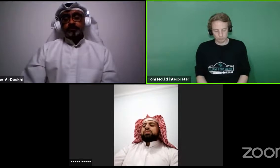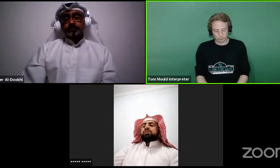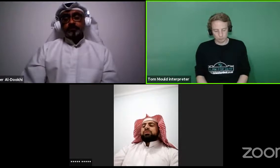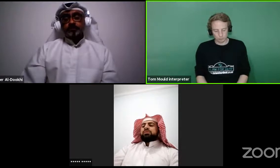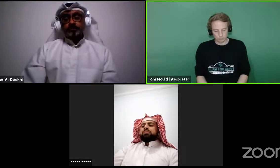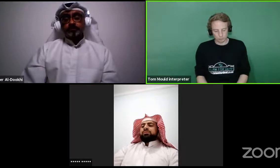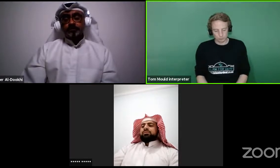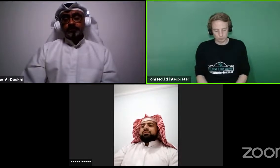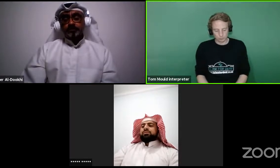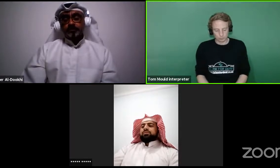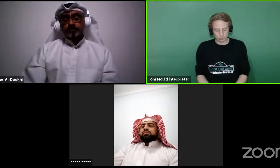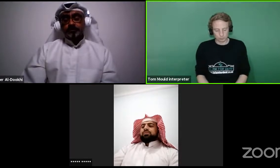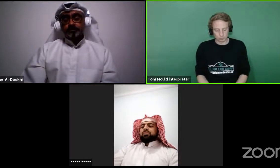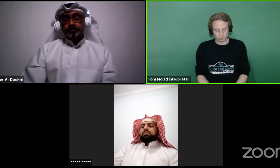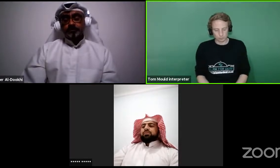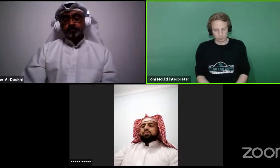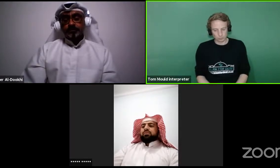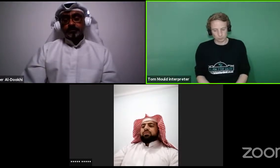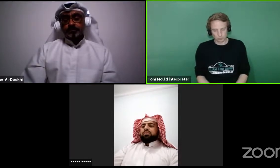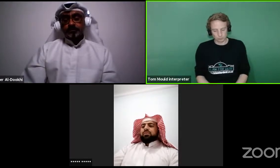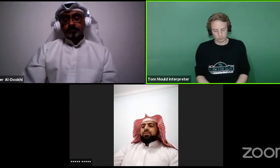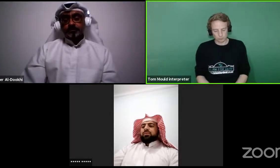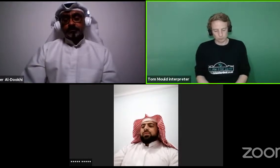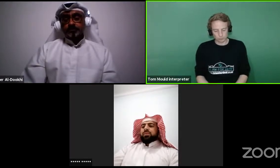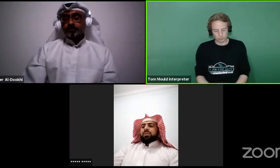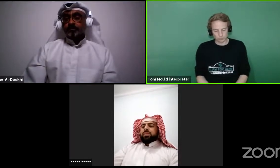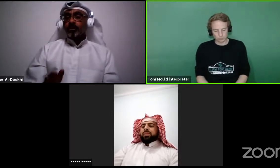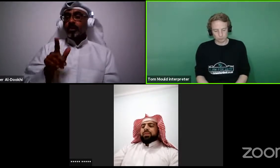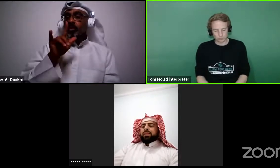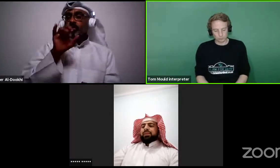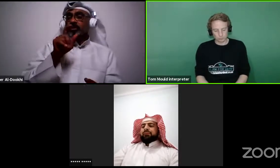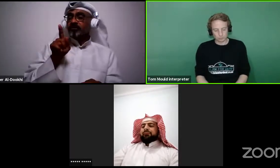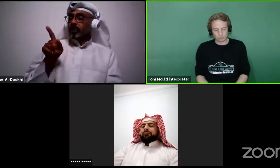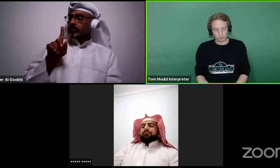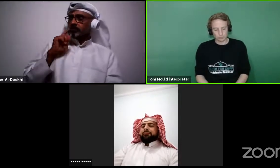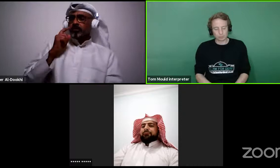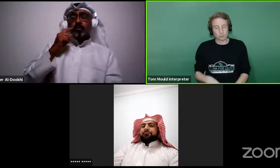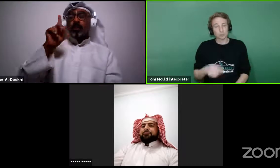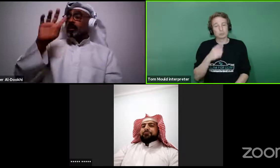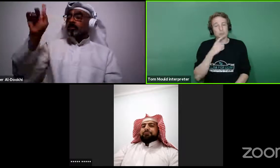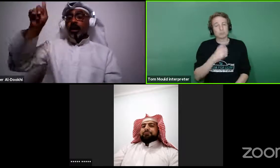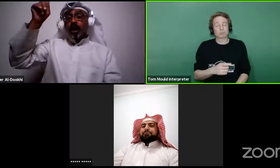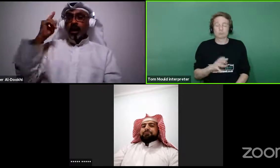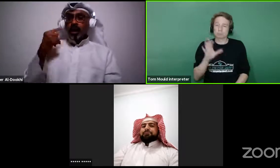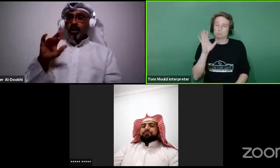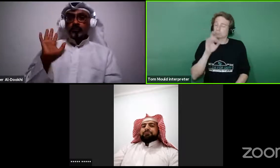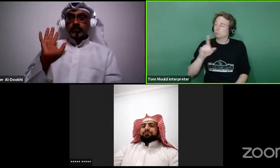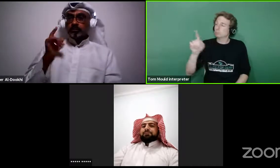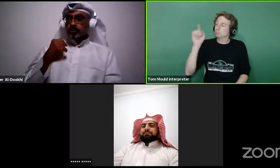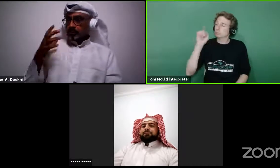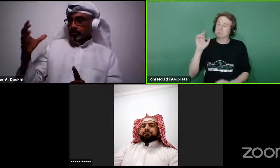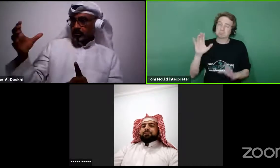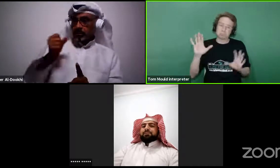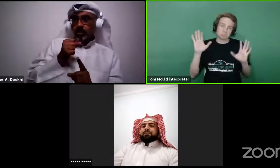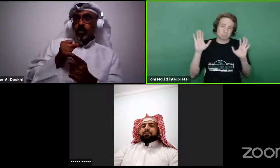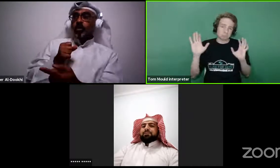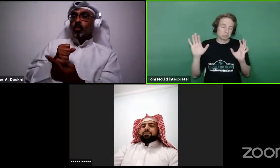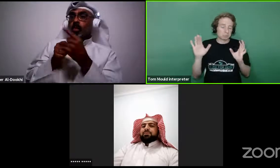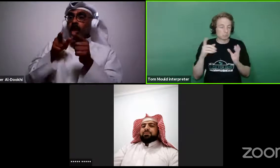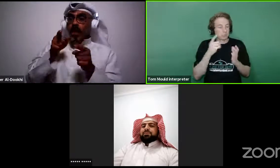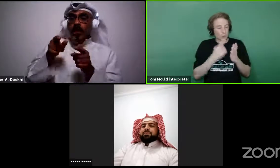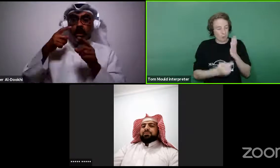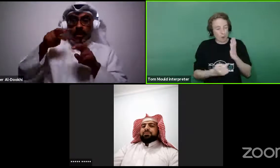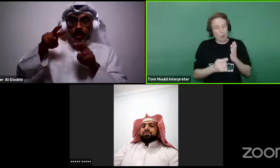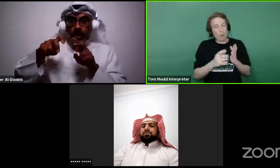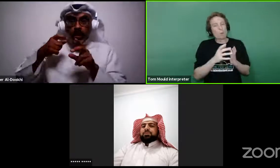لظالمون. He said, Allah forbid that we should take anyone but him with whom we found